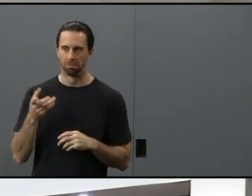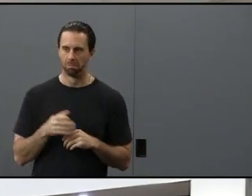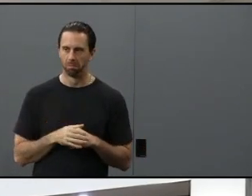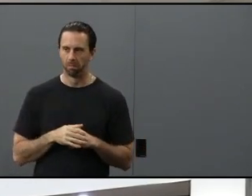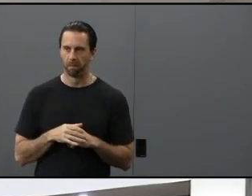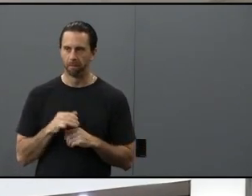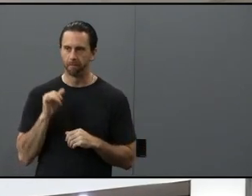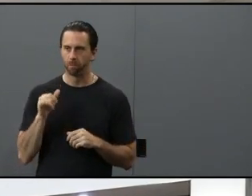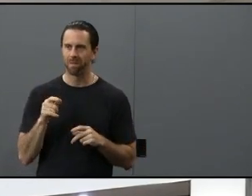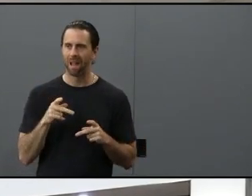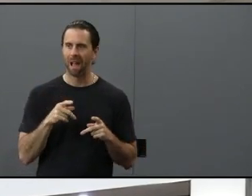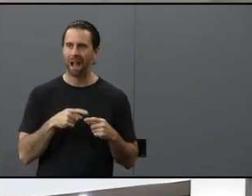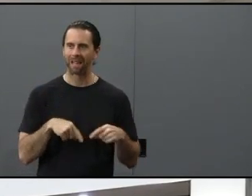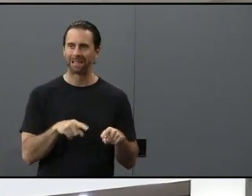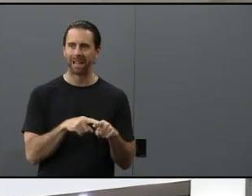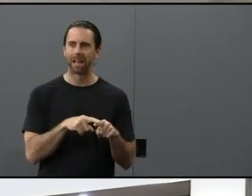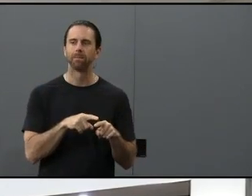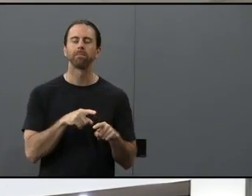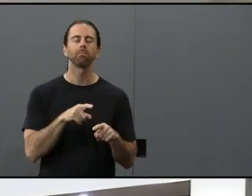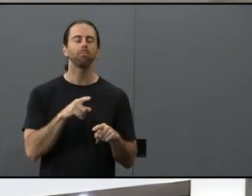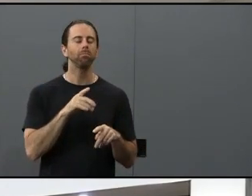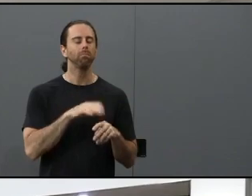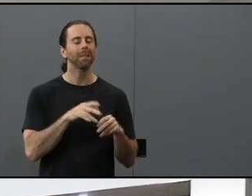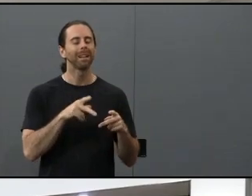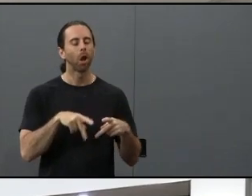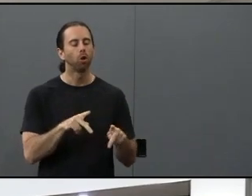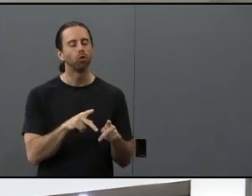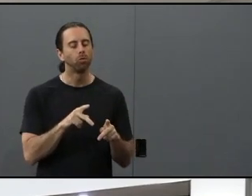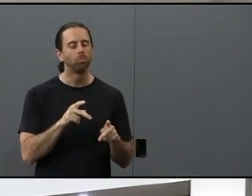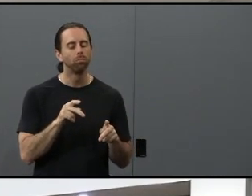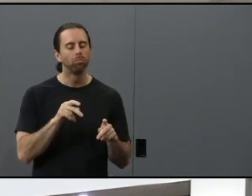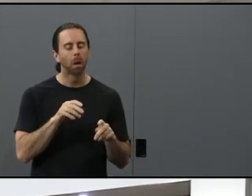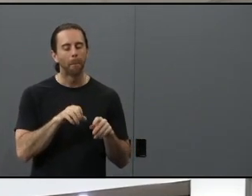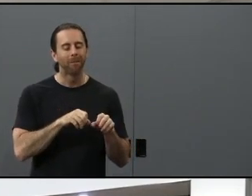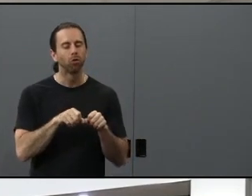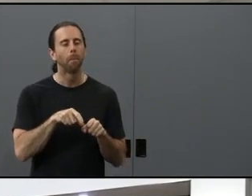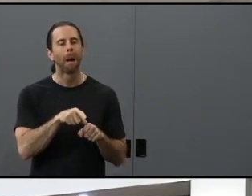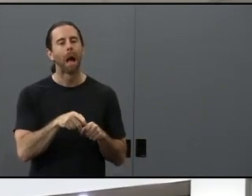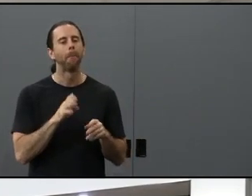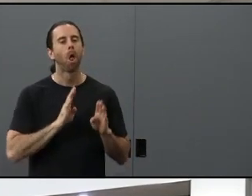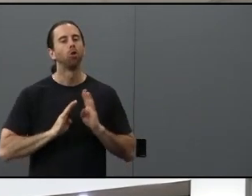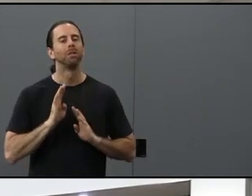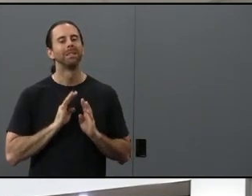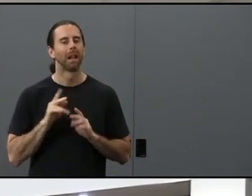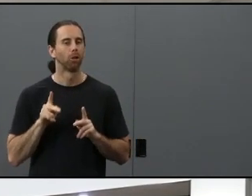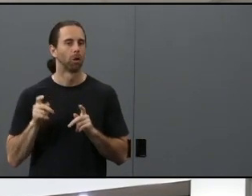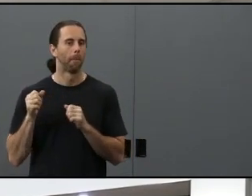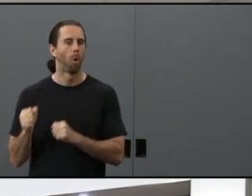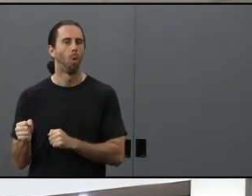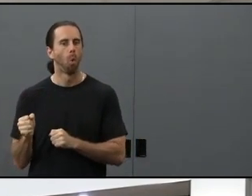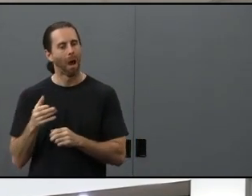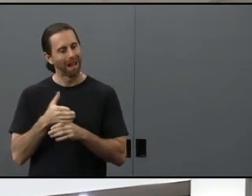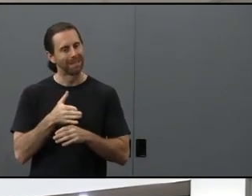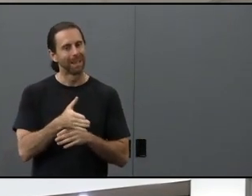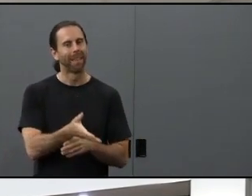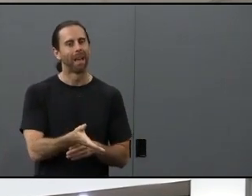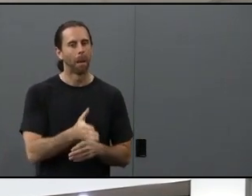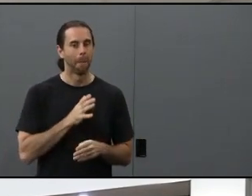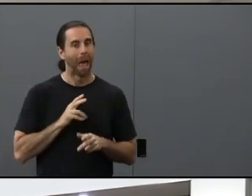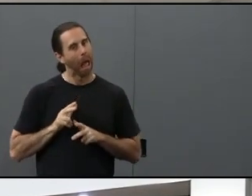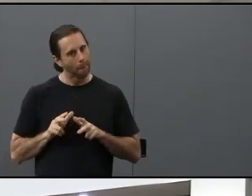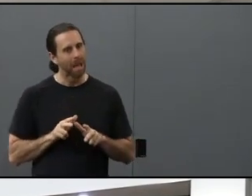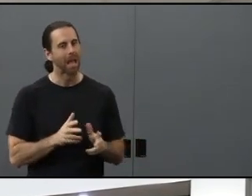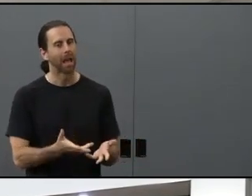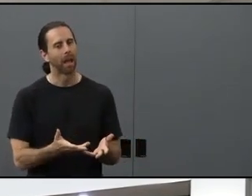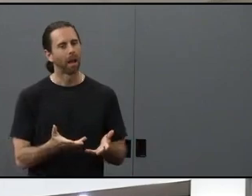des kiosques d'approvisionnement de légumes biologiques et puis que les gens puissent y accéder mais à pied